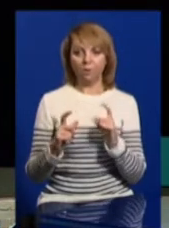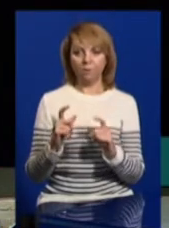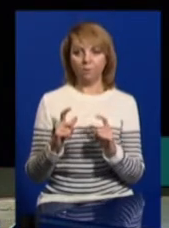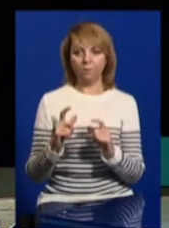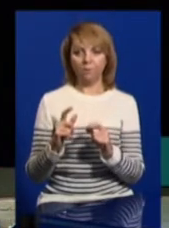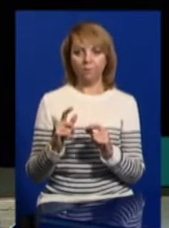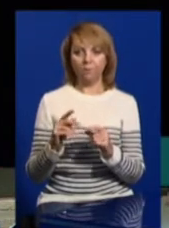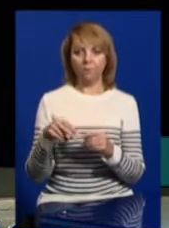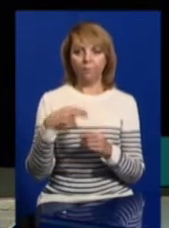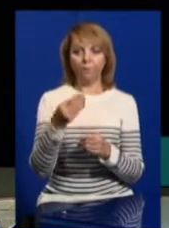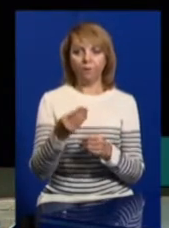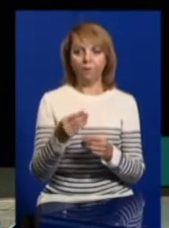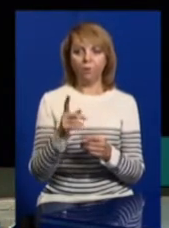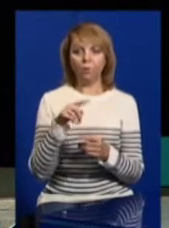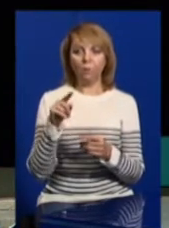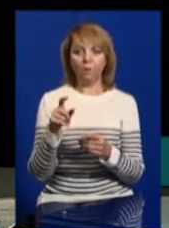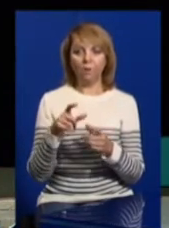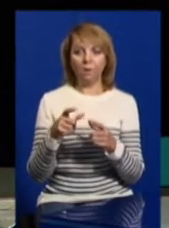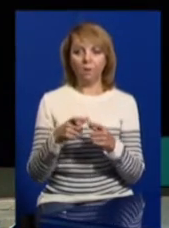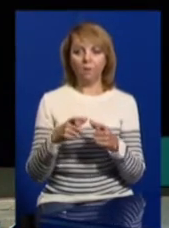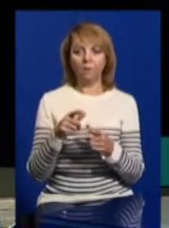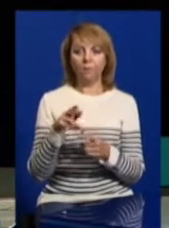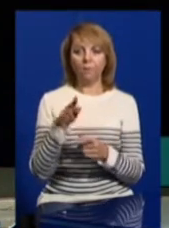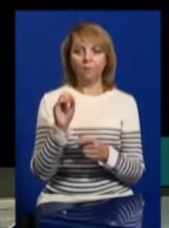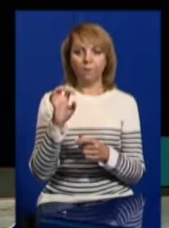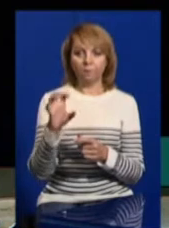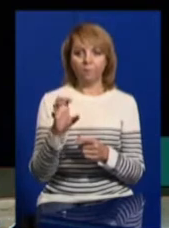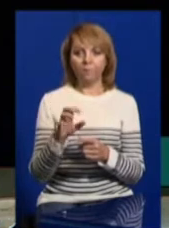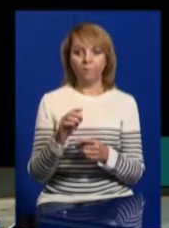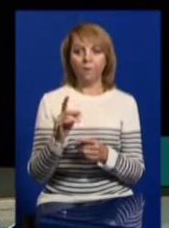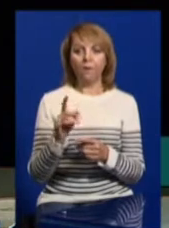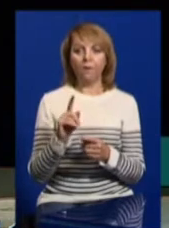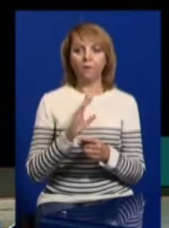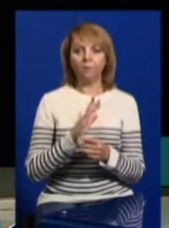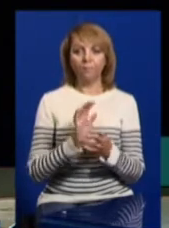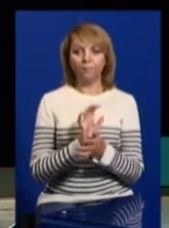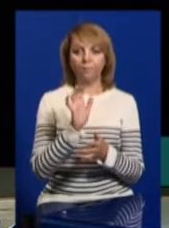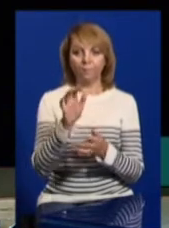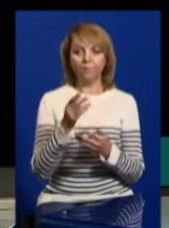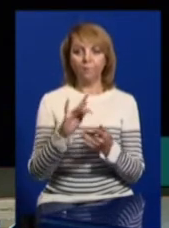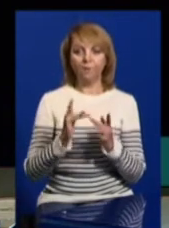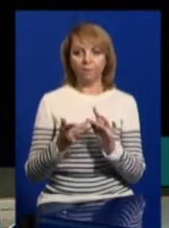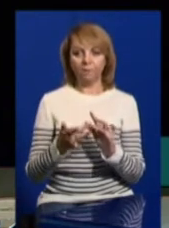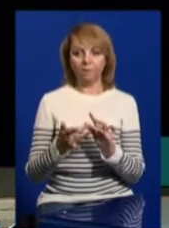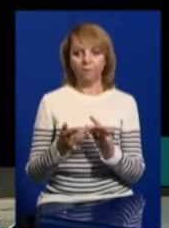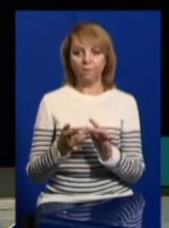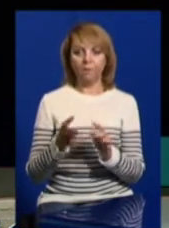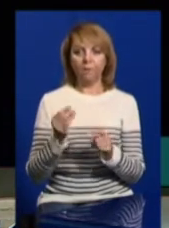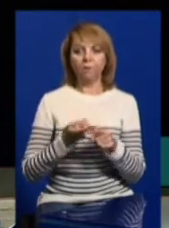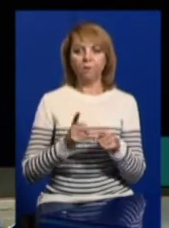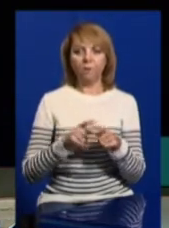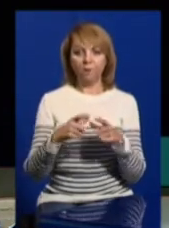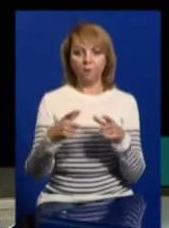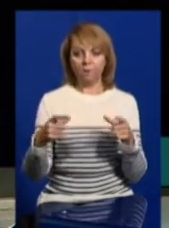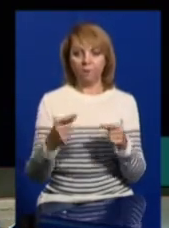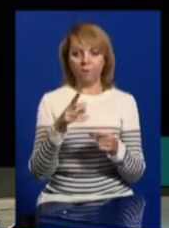студенти виклали номер картки пані Фабріс, студенти, які навчалися з її онукою, і вони виклали її в інтернет. І за тими реквізитами вона